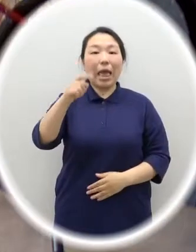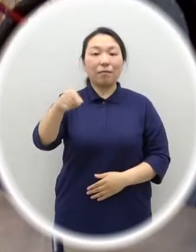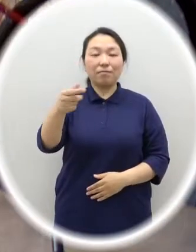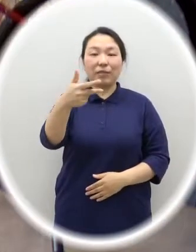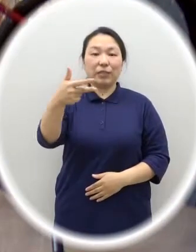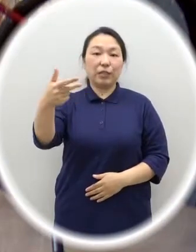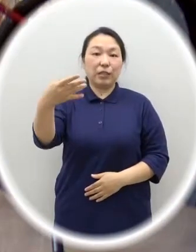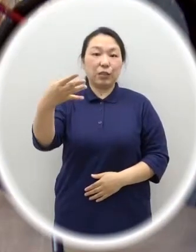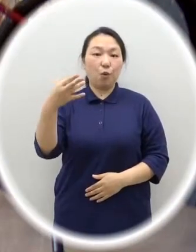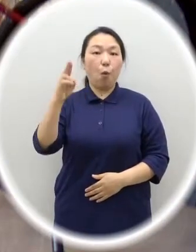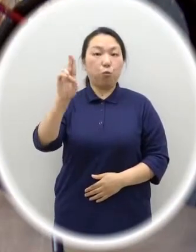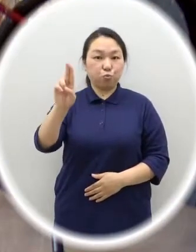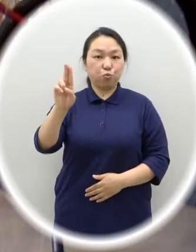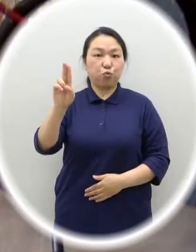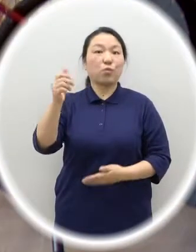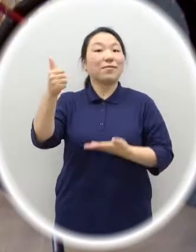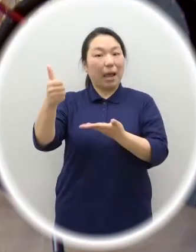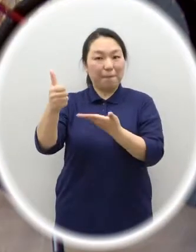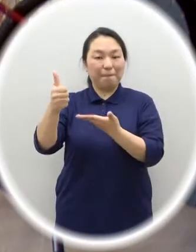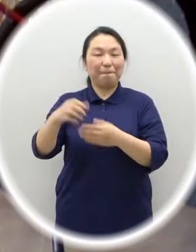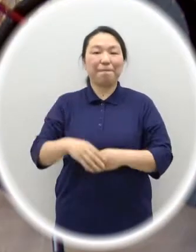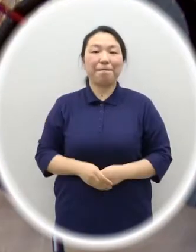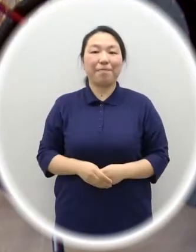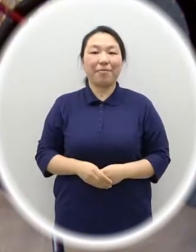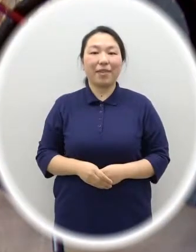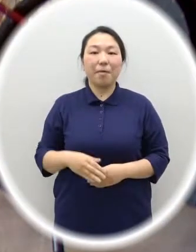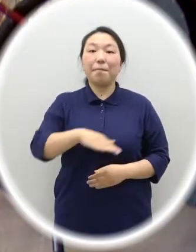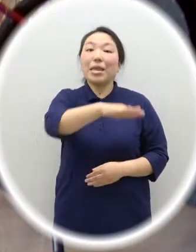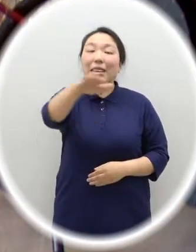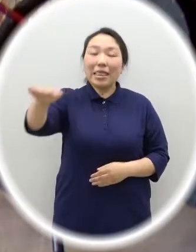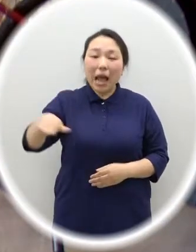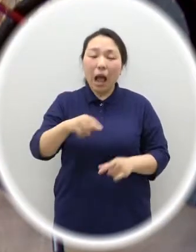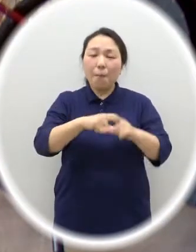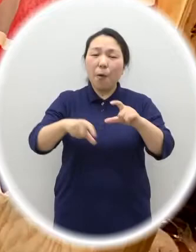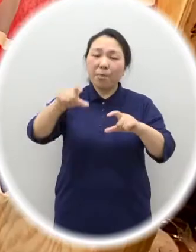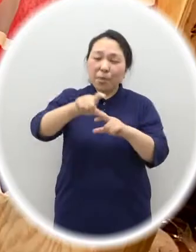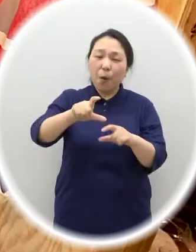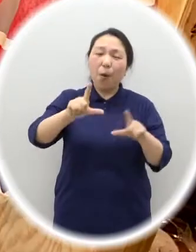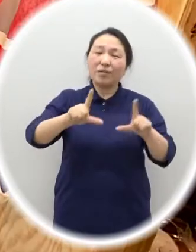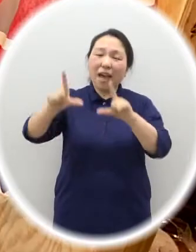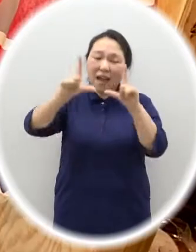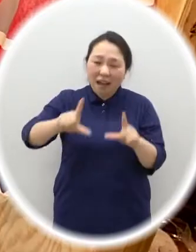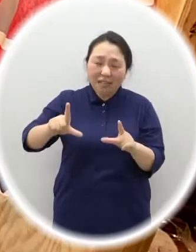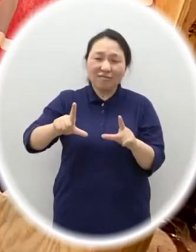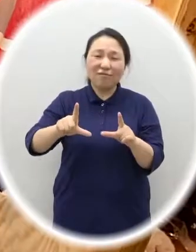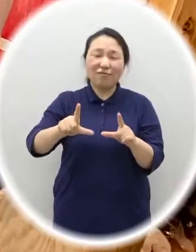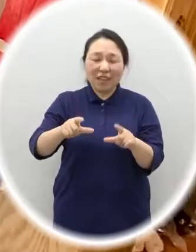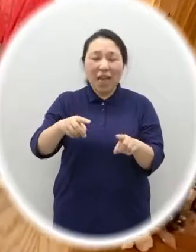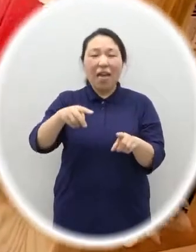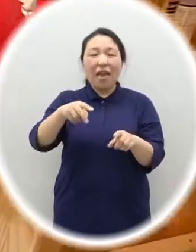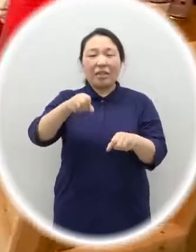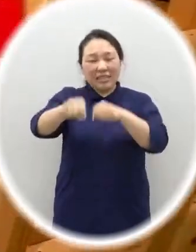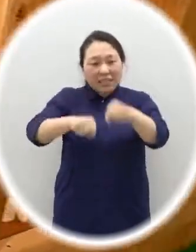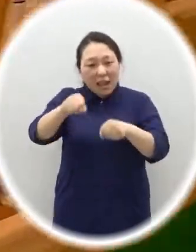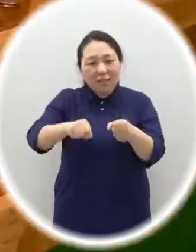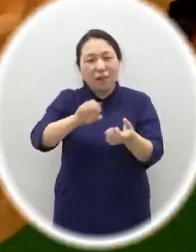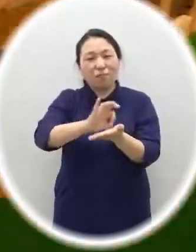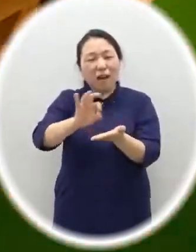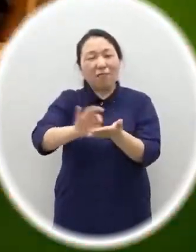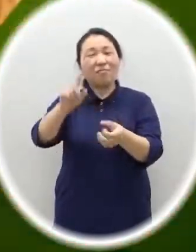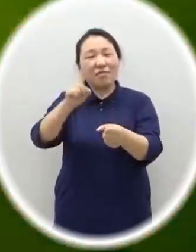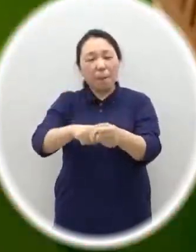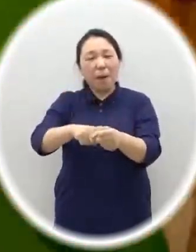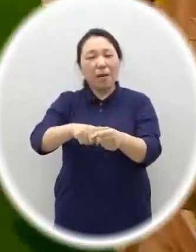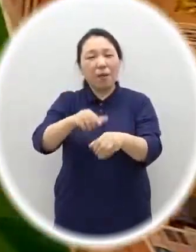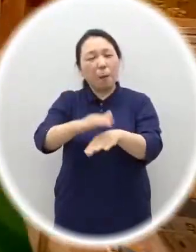みんながもっともっと生活の中で自転車っていうものを使えるようにするためにはどうしたらいいんだろうっていうところ